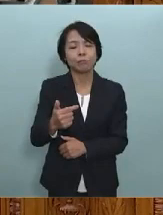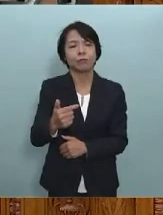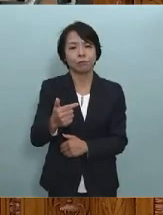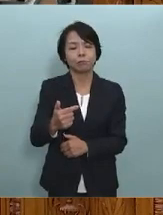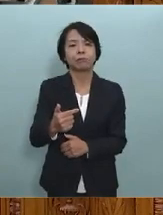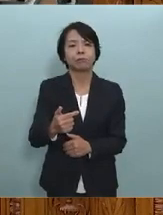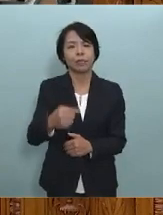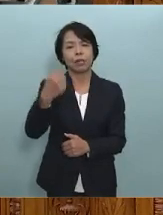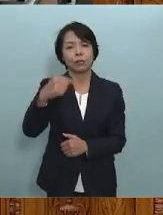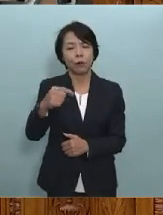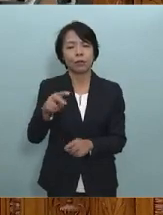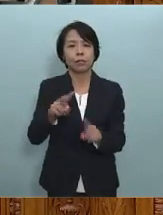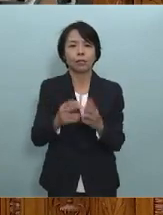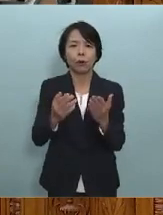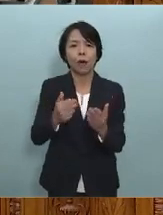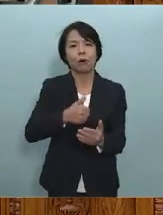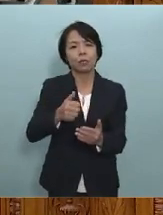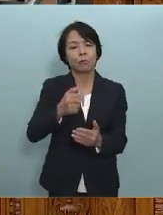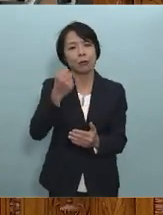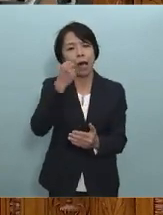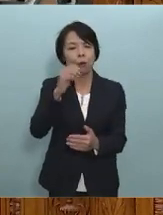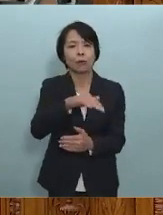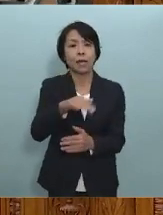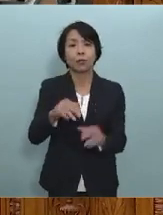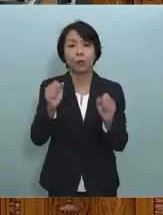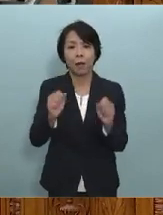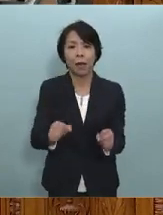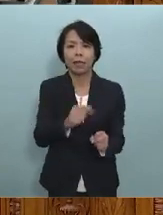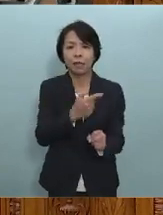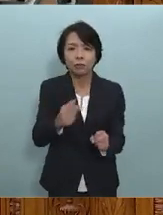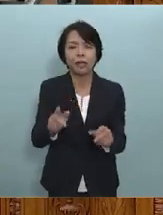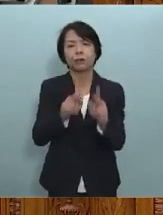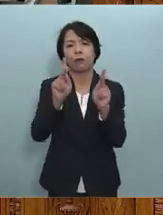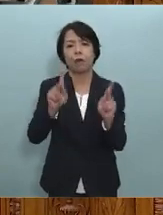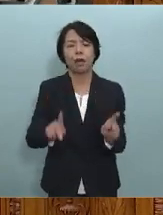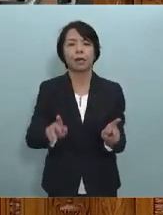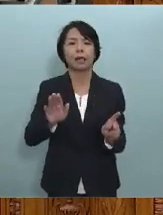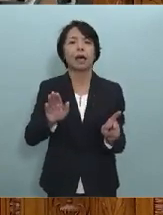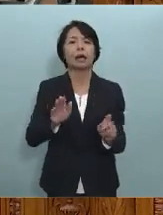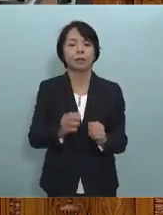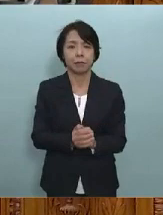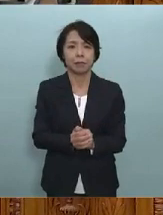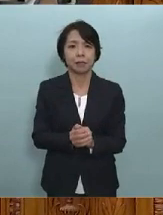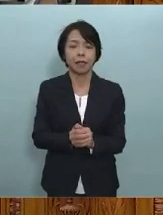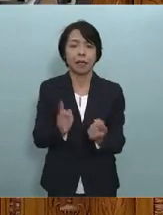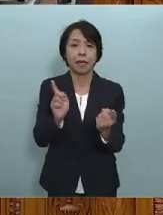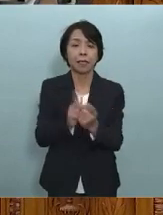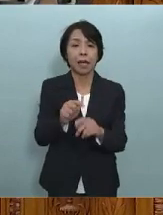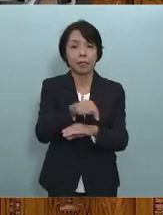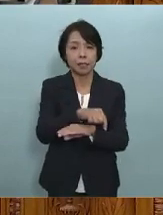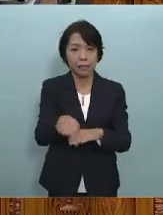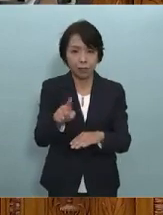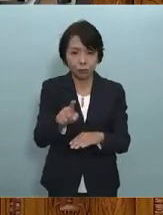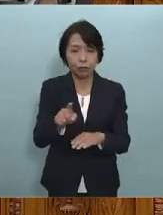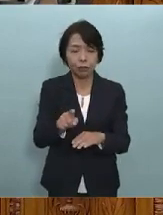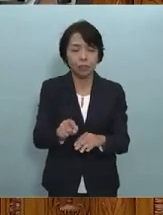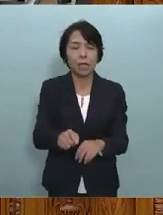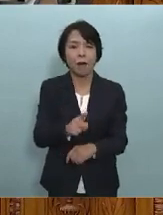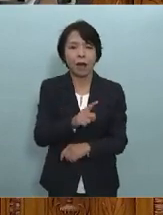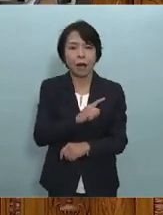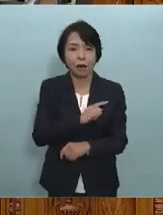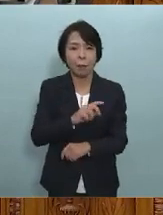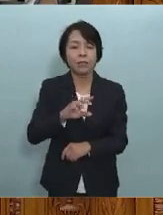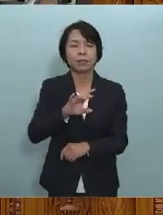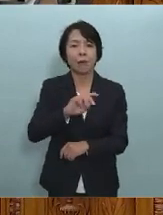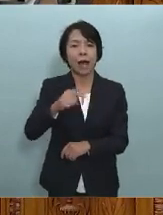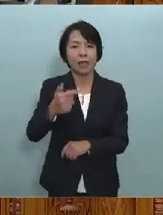子供が大量に指摘されるなど大きな課題となっています対策としてまずは義務教育を受ける